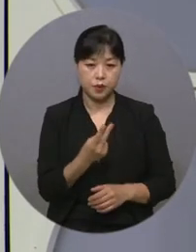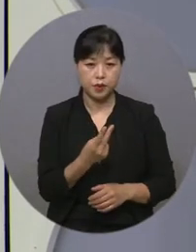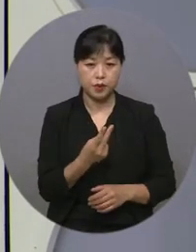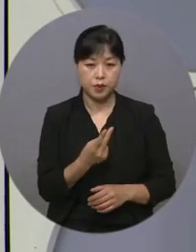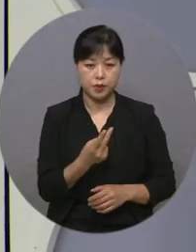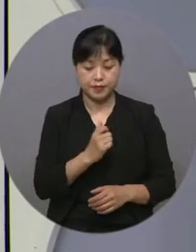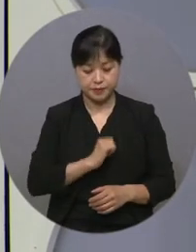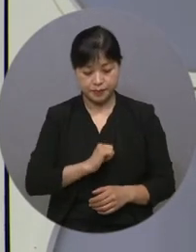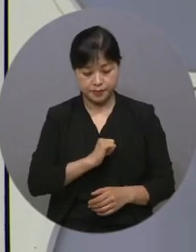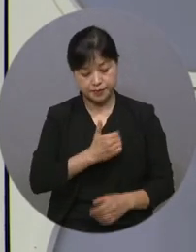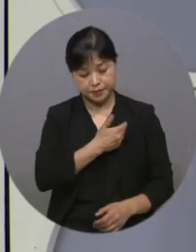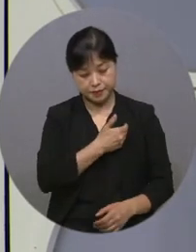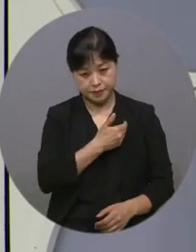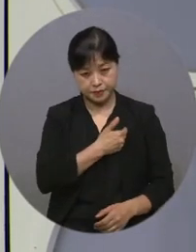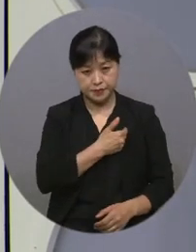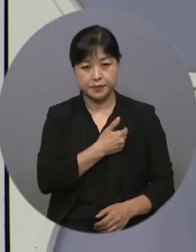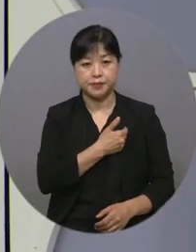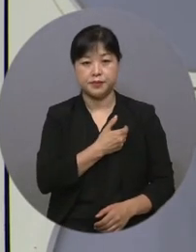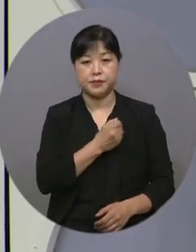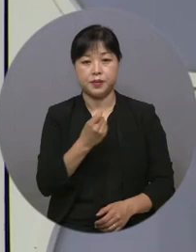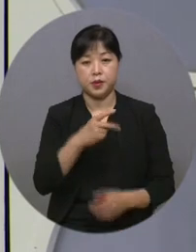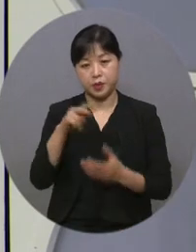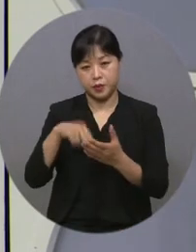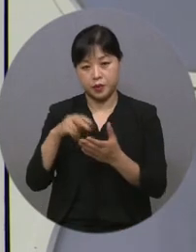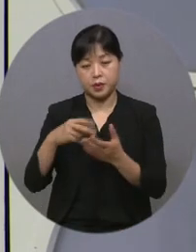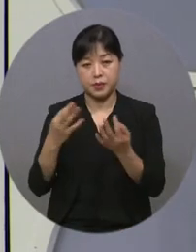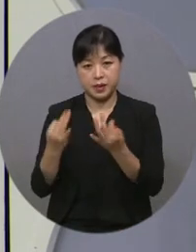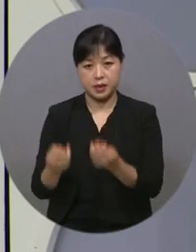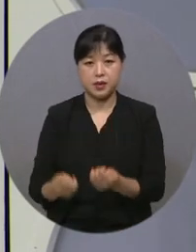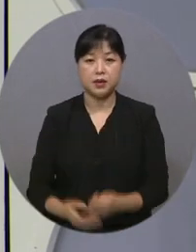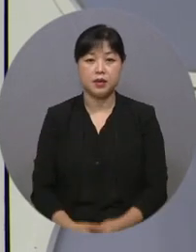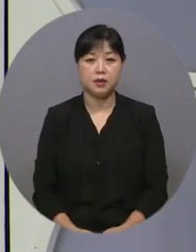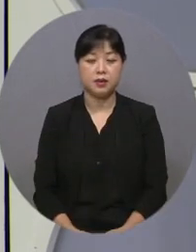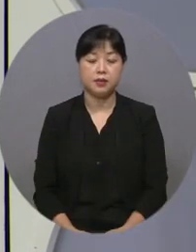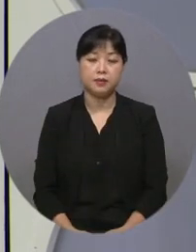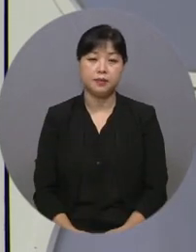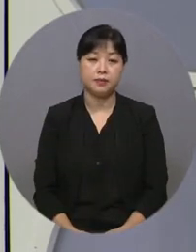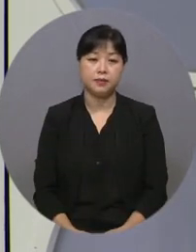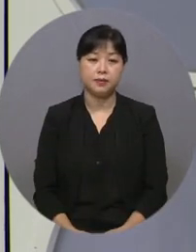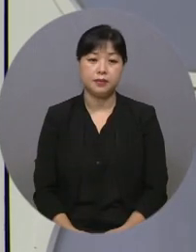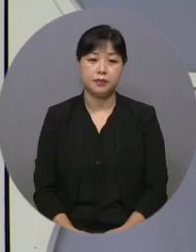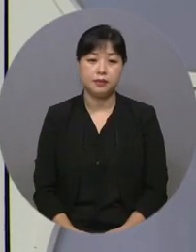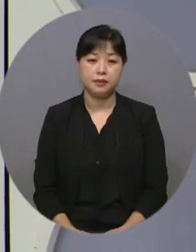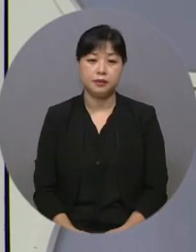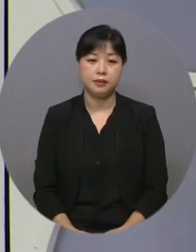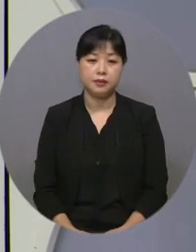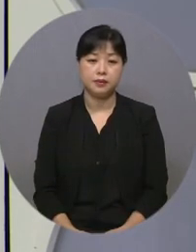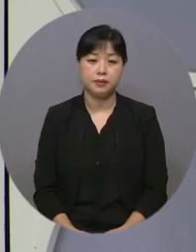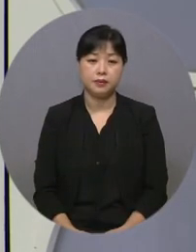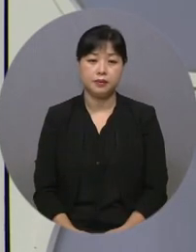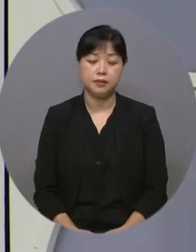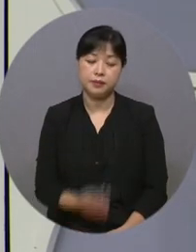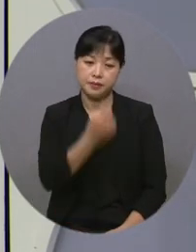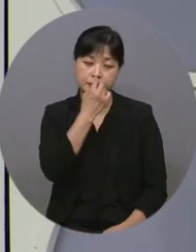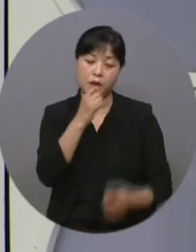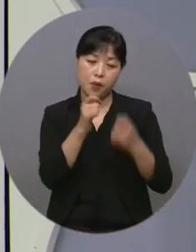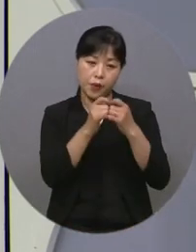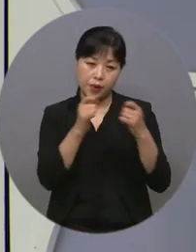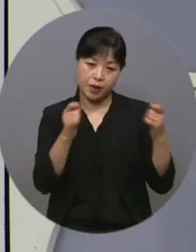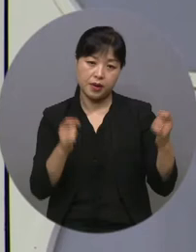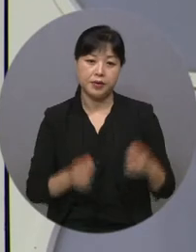절제를 하면서 독서를 많이 한답니다. 그래서 이제 오래 사는 것이